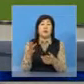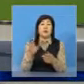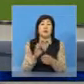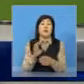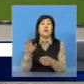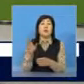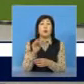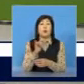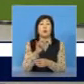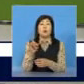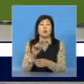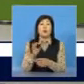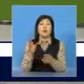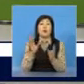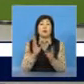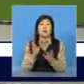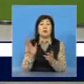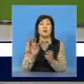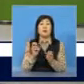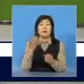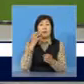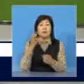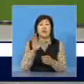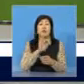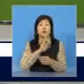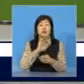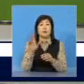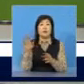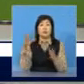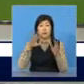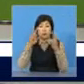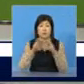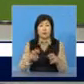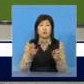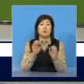олады босаның бөлімдерін алған. Негізі Қарғалы қалалық ауруханасы